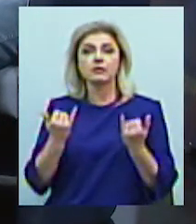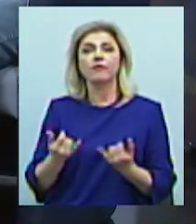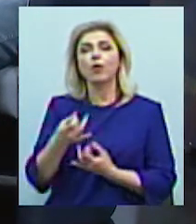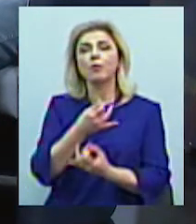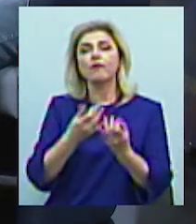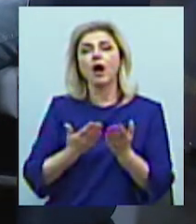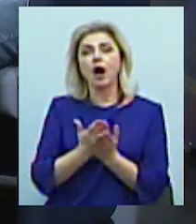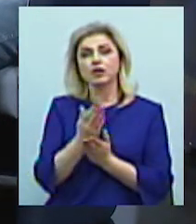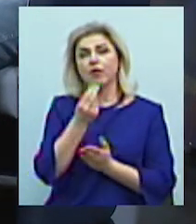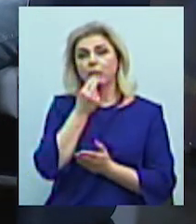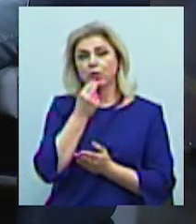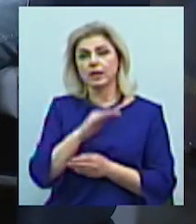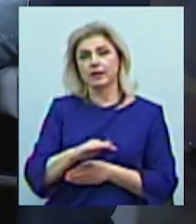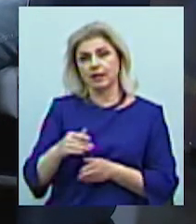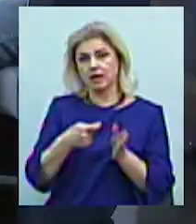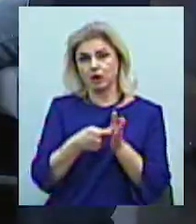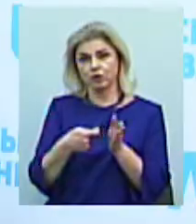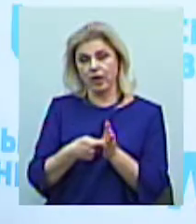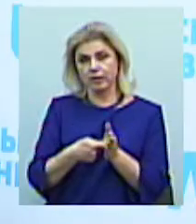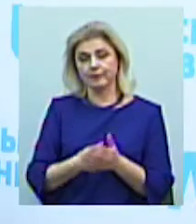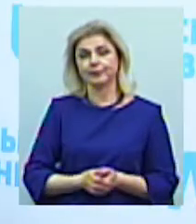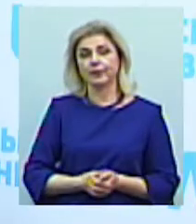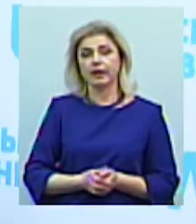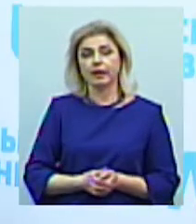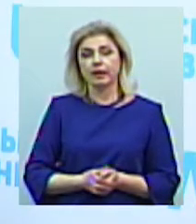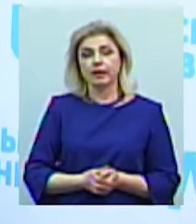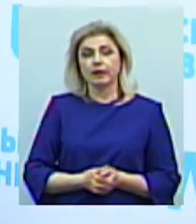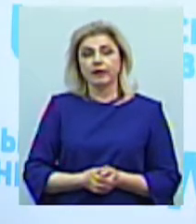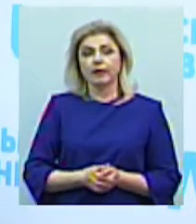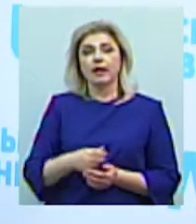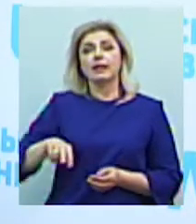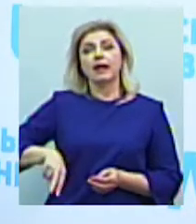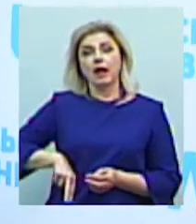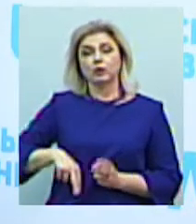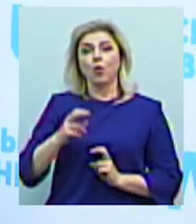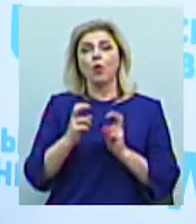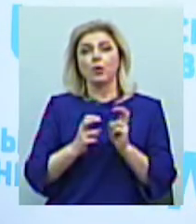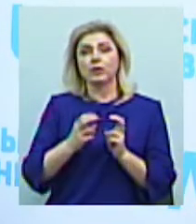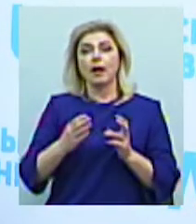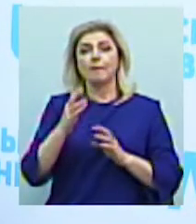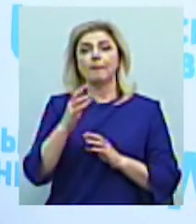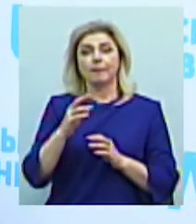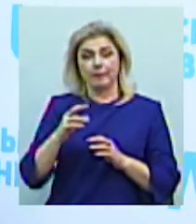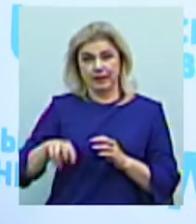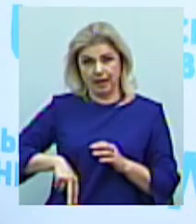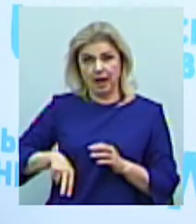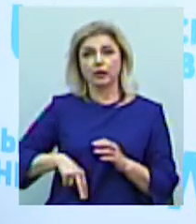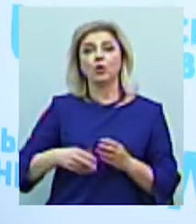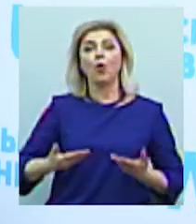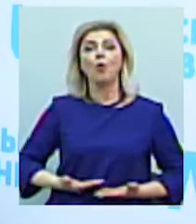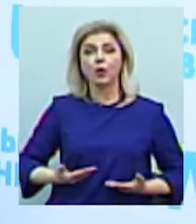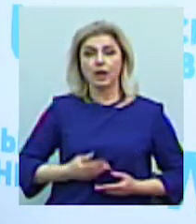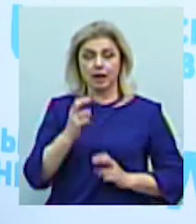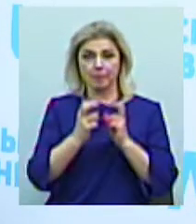обговорюємо якість продуктів дитячого харчування. Гліба Новотворова, директора комунального підприємства по організації харчування